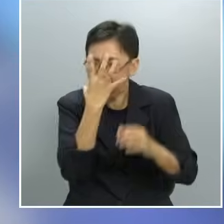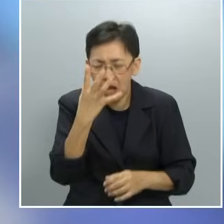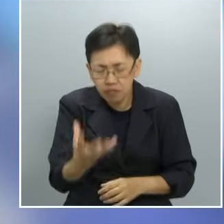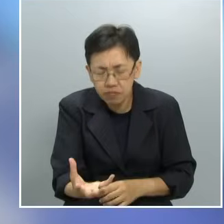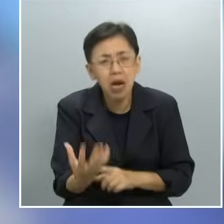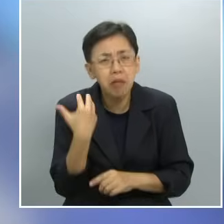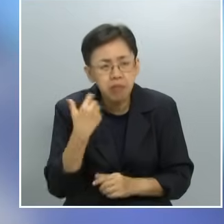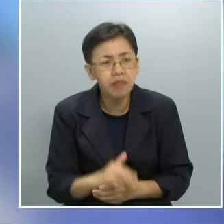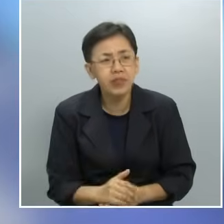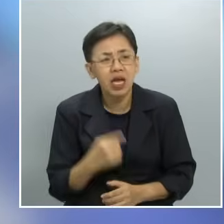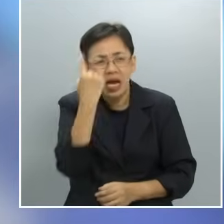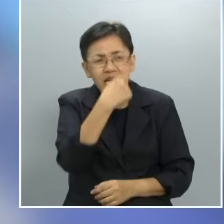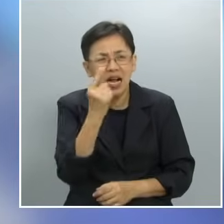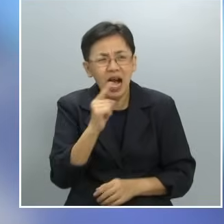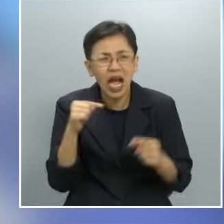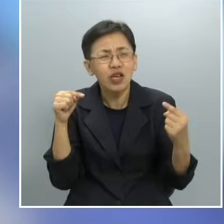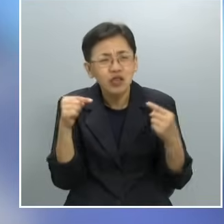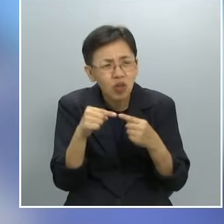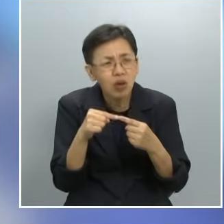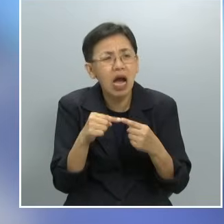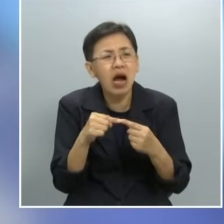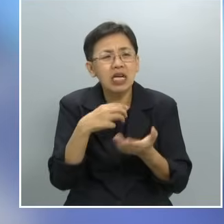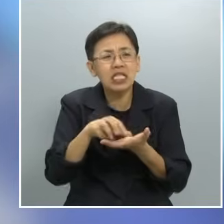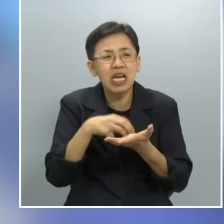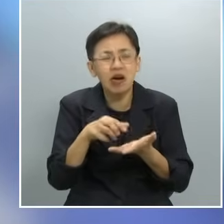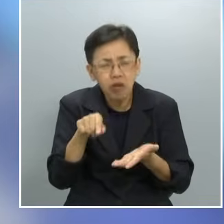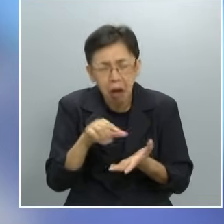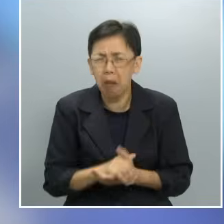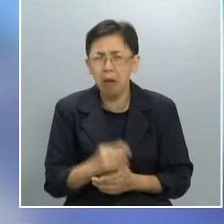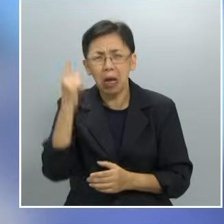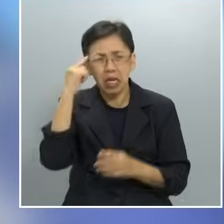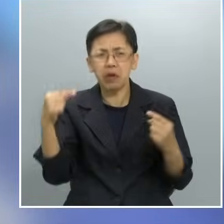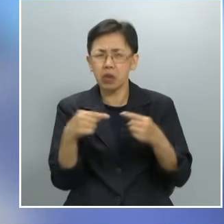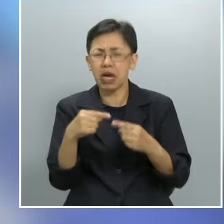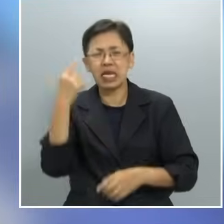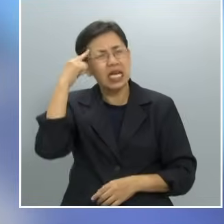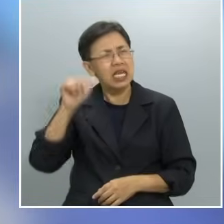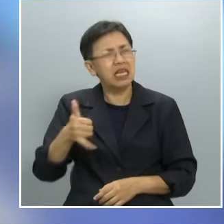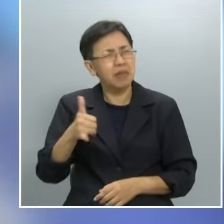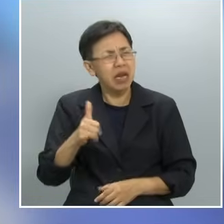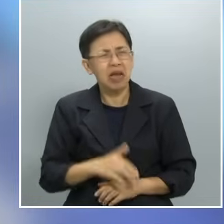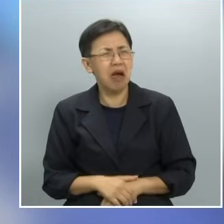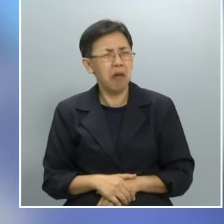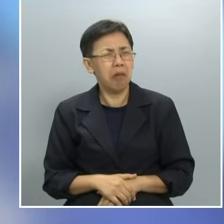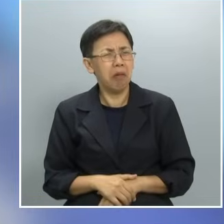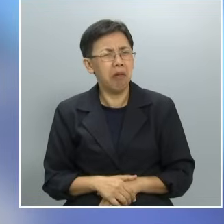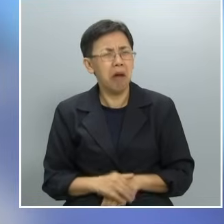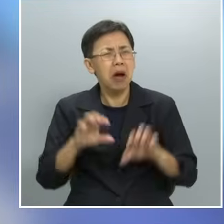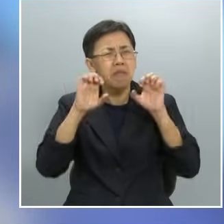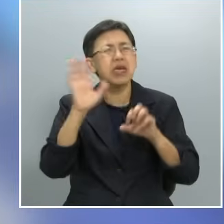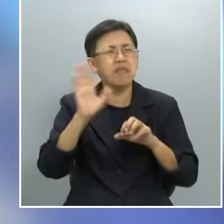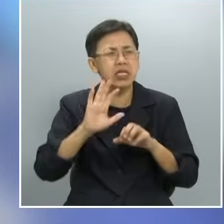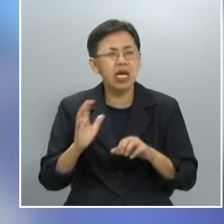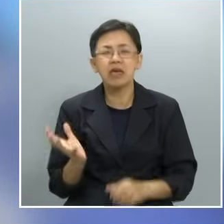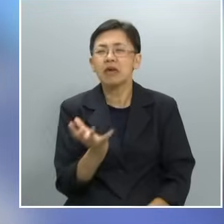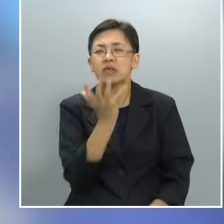ละลักษณะตรงตามที่ลุงบอกเปรียบเลยว่าเป็นกระสือก็เลยคิดว่าไม่ใช่กระสือมั้งเป็นคนใส่หน้าก